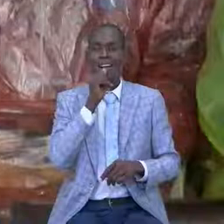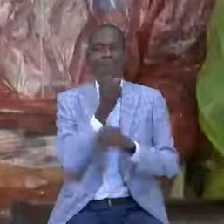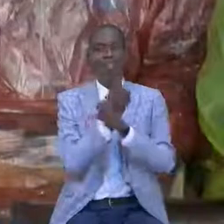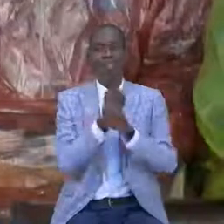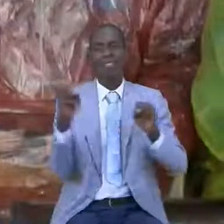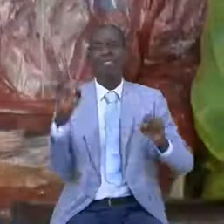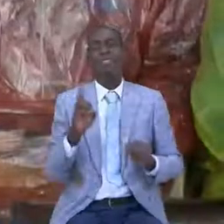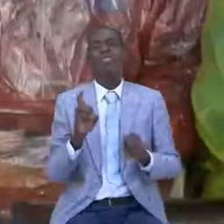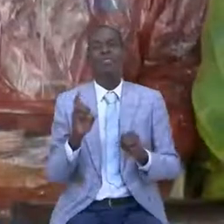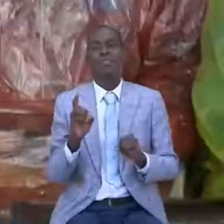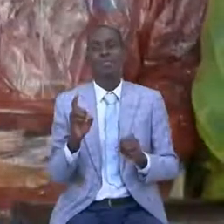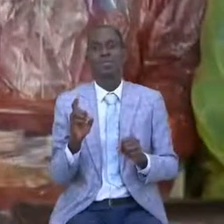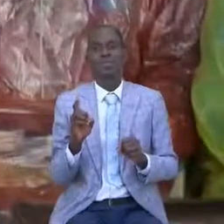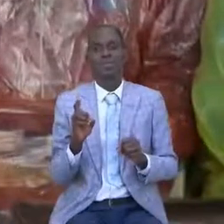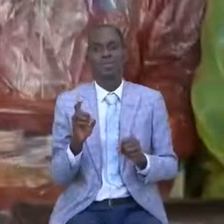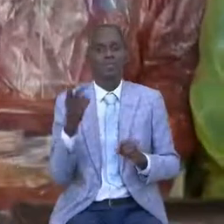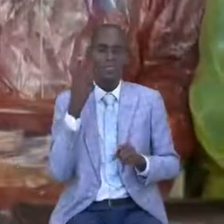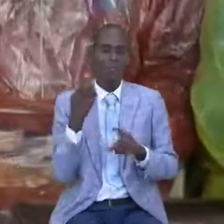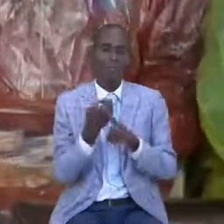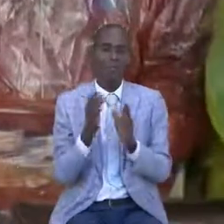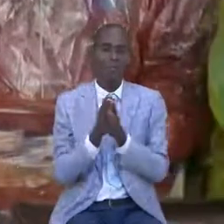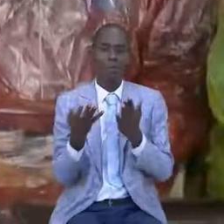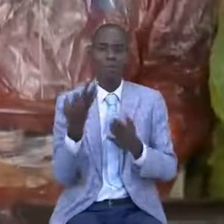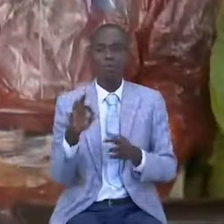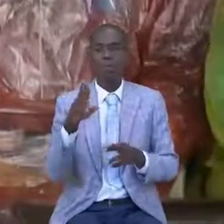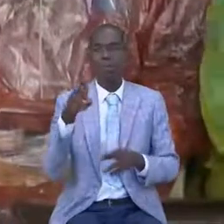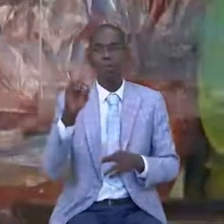sauvé. Je suis sauvé.